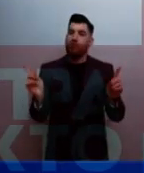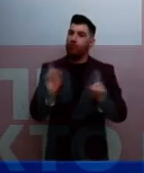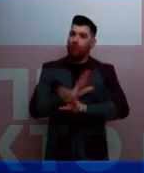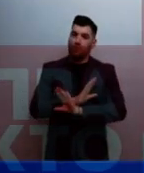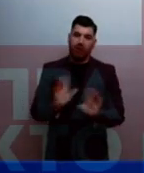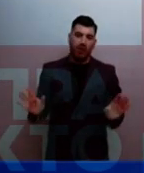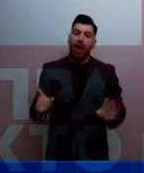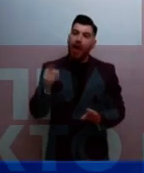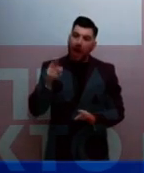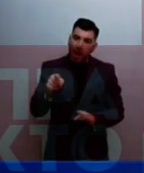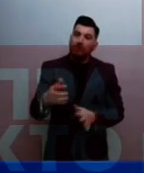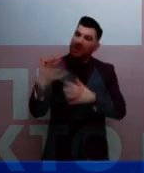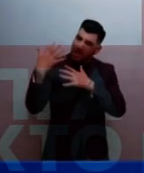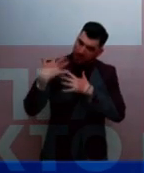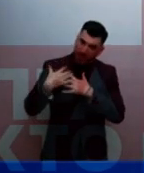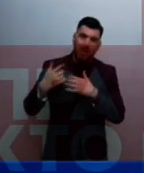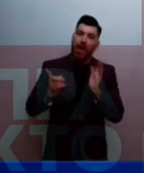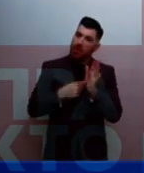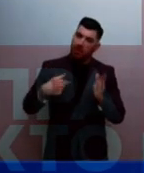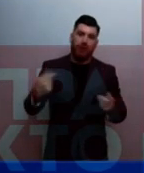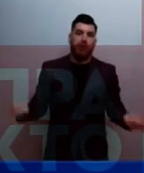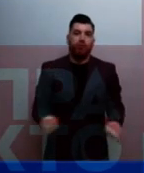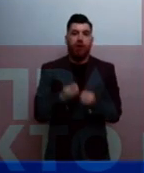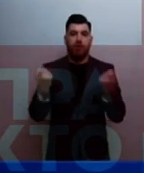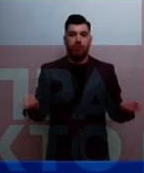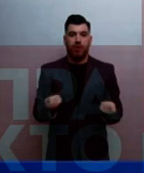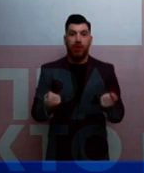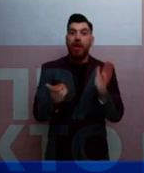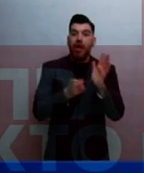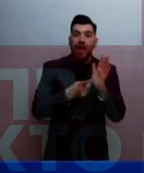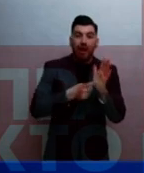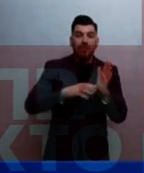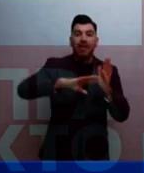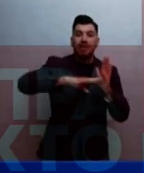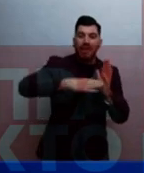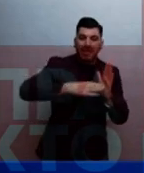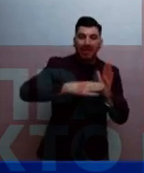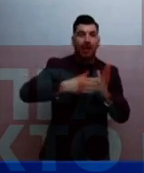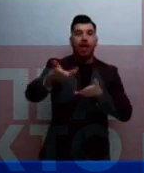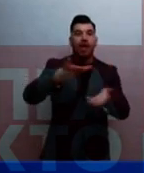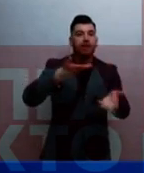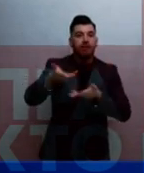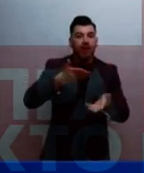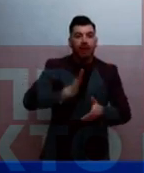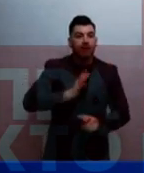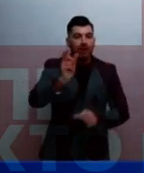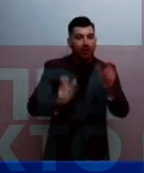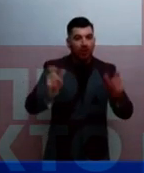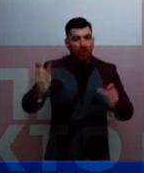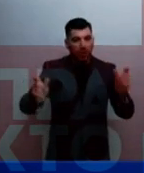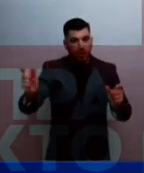αυτονόητο καθήκον μας αυτό που κάνουμε. Να μετατρέψουμε τις υπηρεσίες, την εξυπηρέτηση του πολίτη, για να είμαι σαφέστερος,